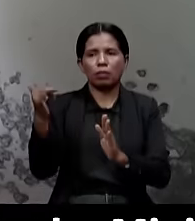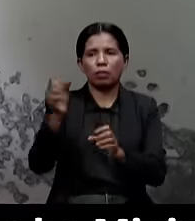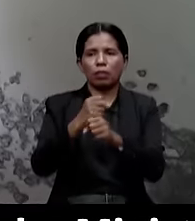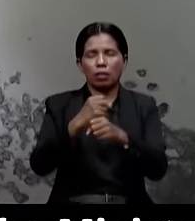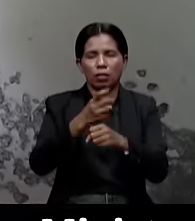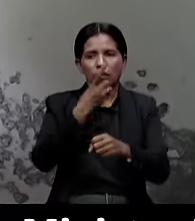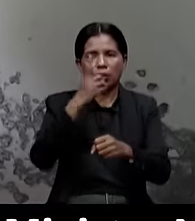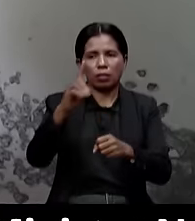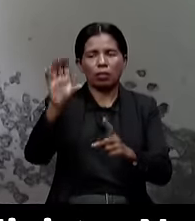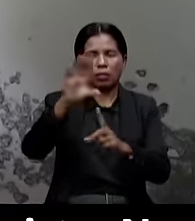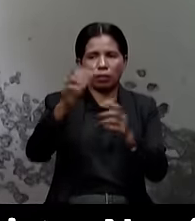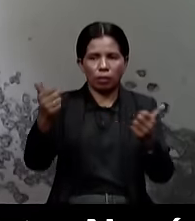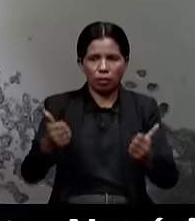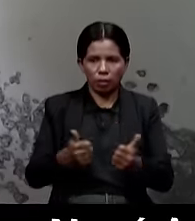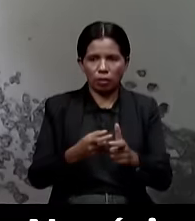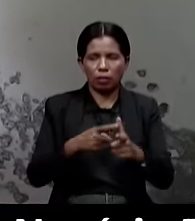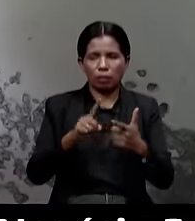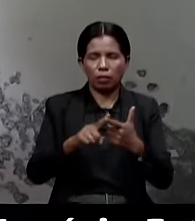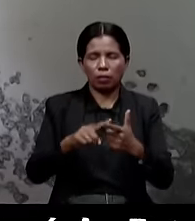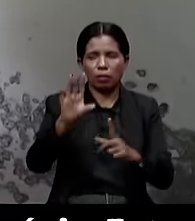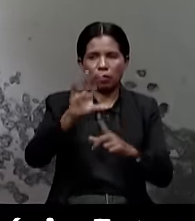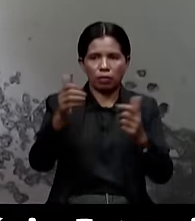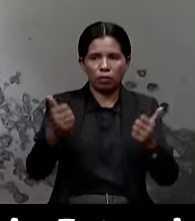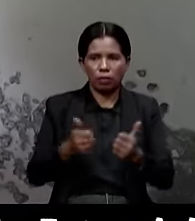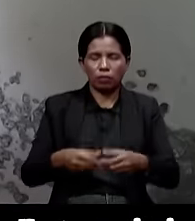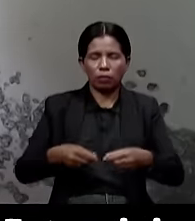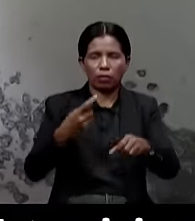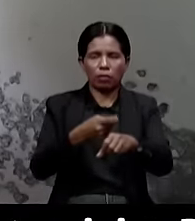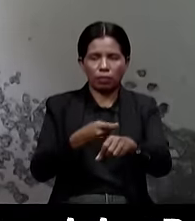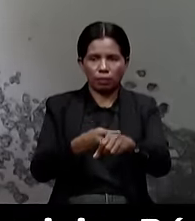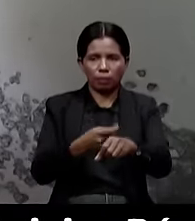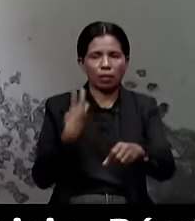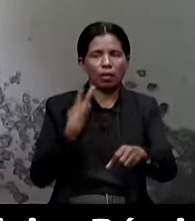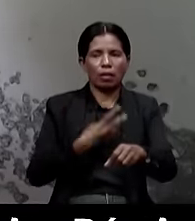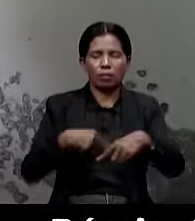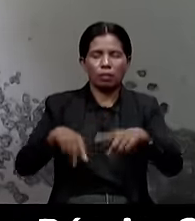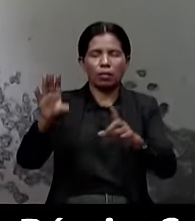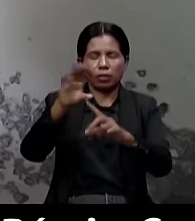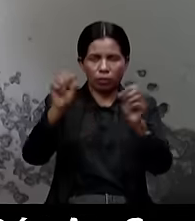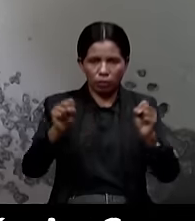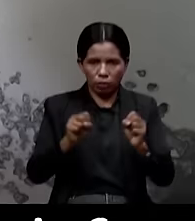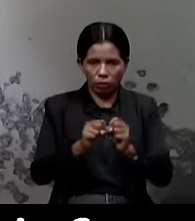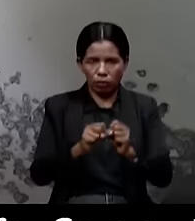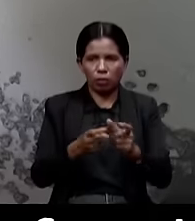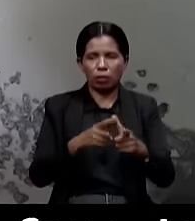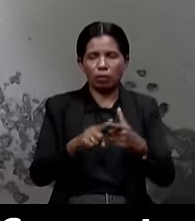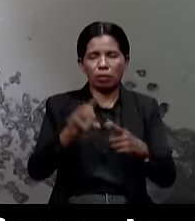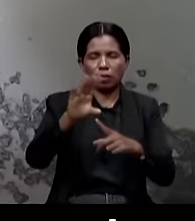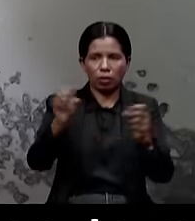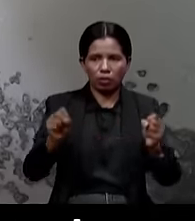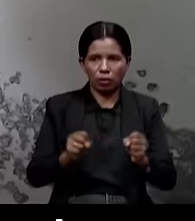deklarasau iha se fialdeia. Depois se fialdeia fo fal tempo, ami hene ba se suku. Depois de se suku